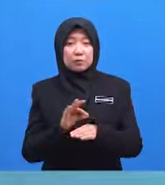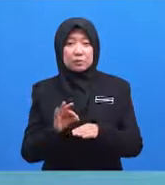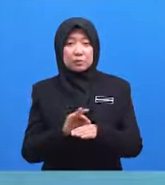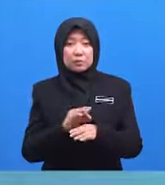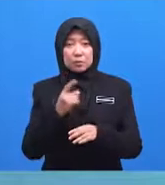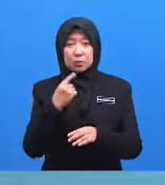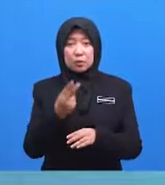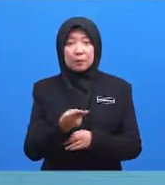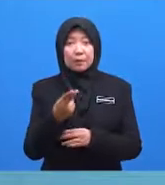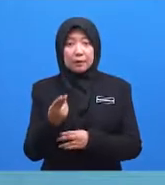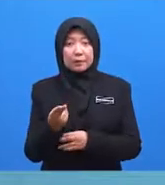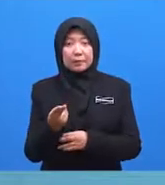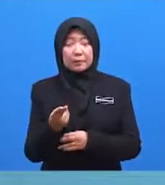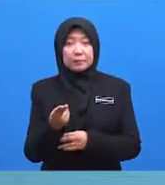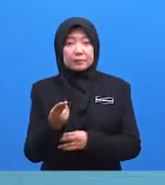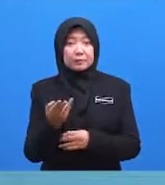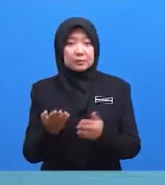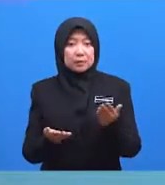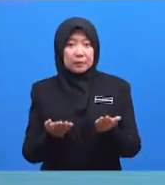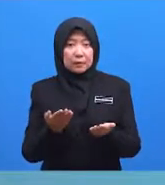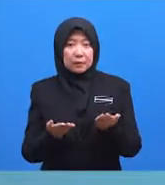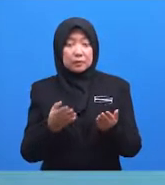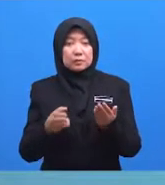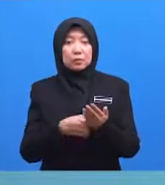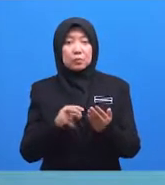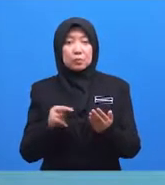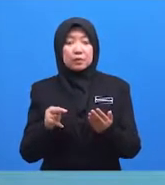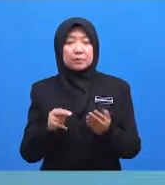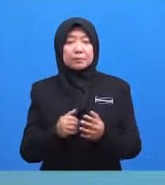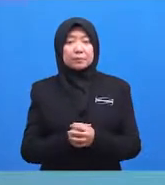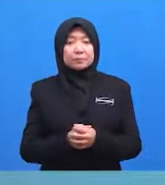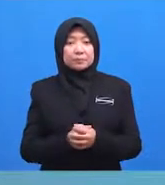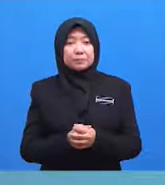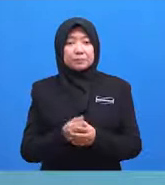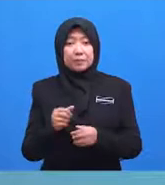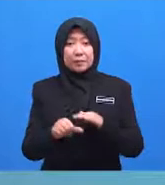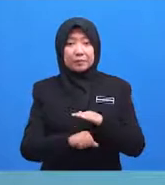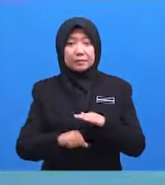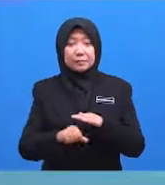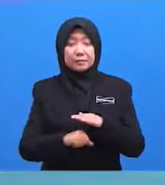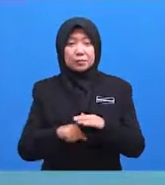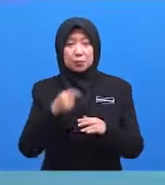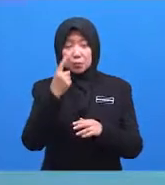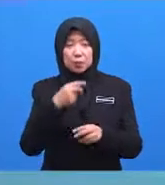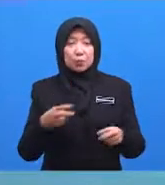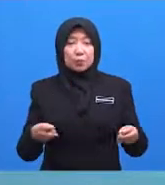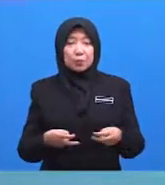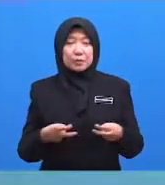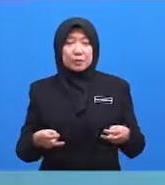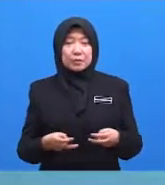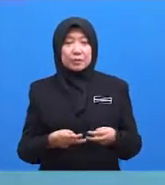menstabilkan campuran lemak dengan asid. Bahan asas untuk dijadikan sebagai salad